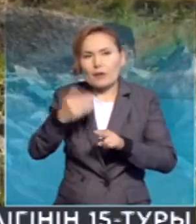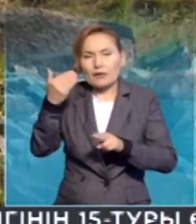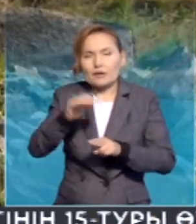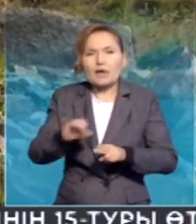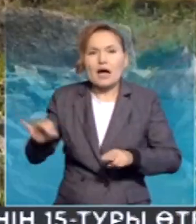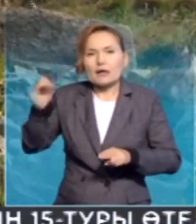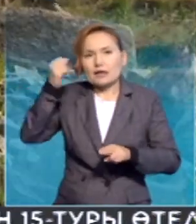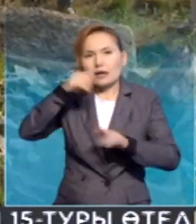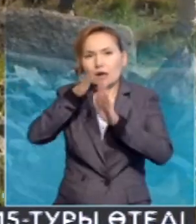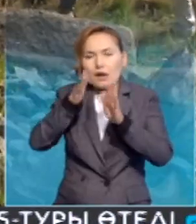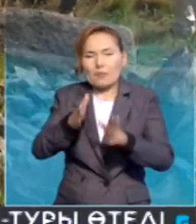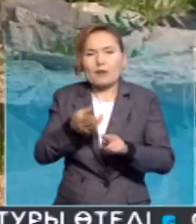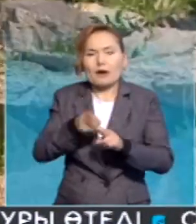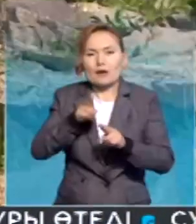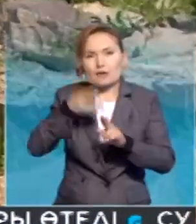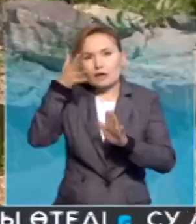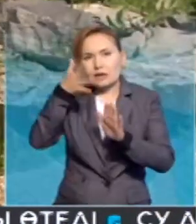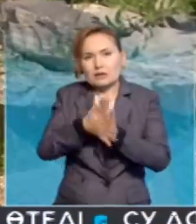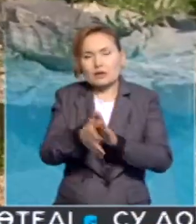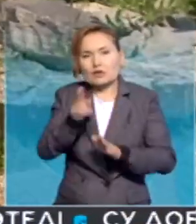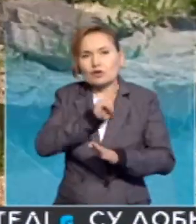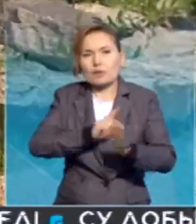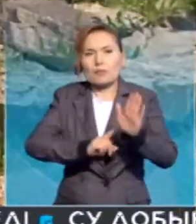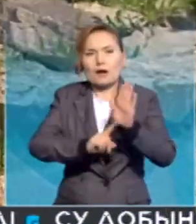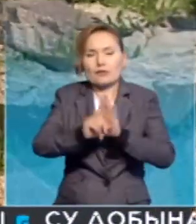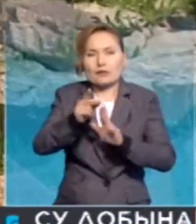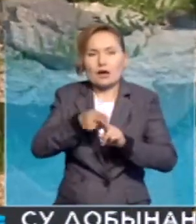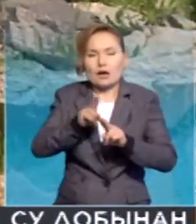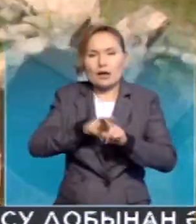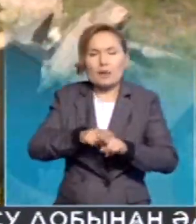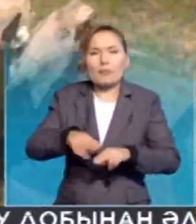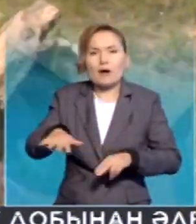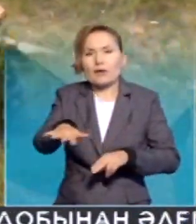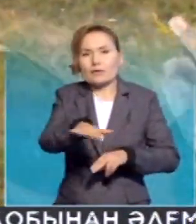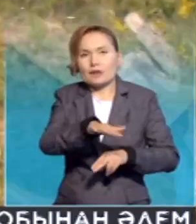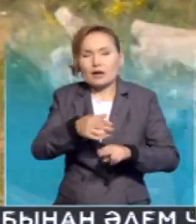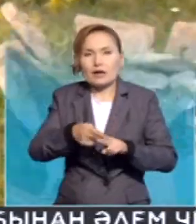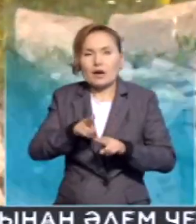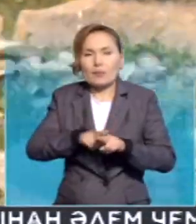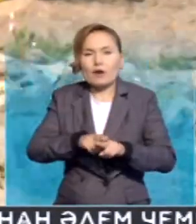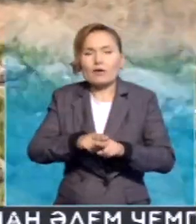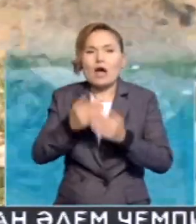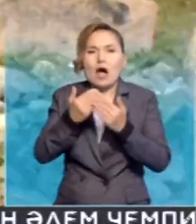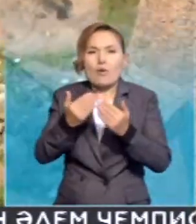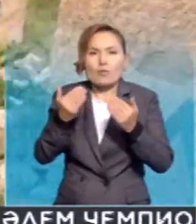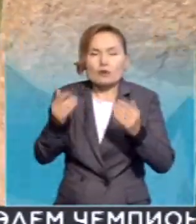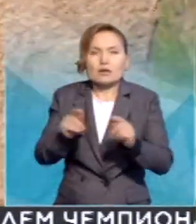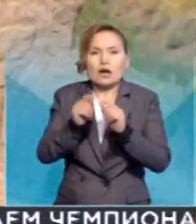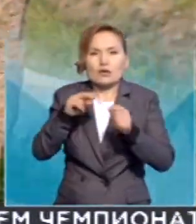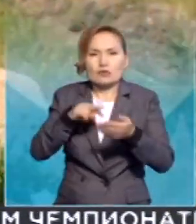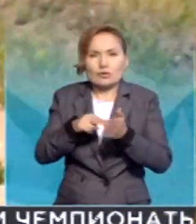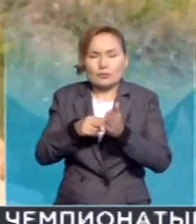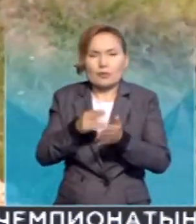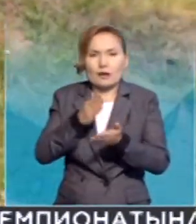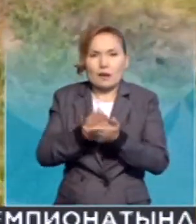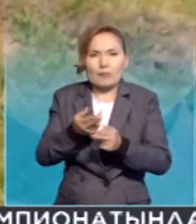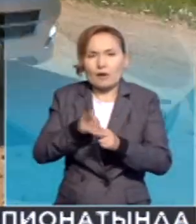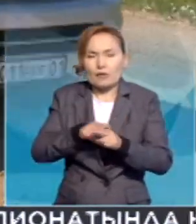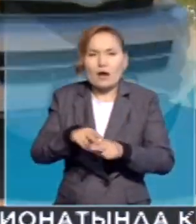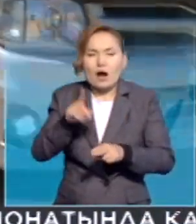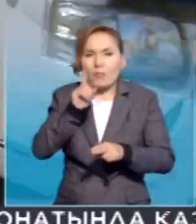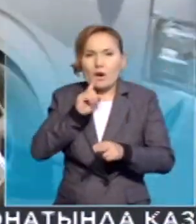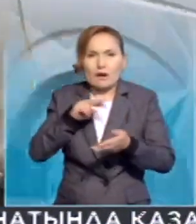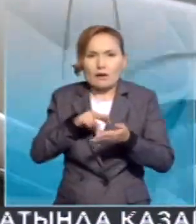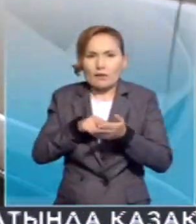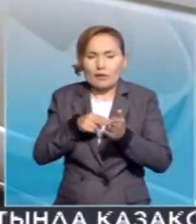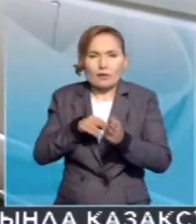тарихи ескерткіштерді зерттеу жұмыстарын қайтадан қолға алды. Тіпті аспан астындағы ашық ландшафты музей салу жоспарда болған, бірақ жүзеге аспай қалды.